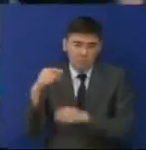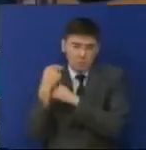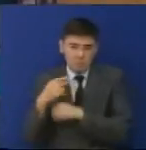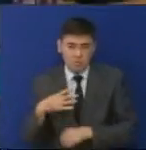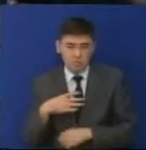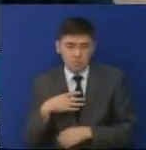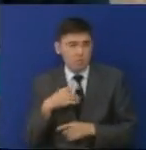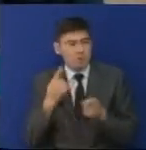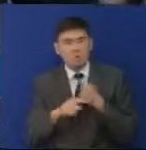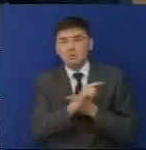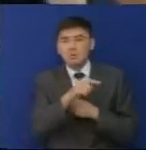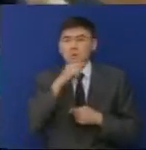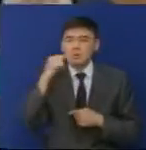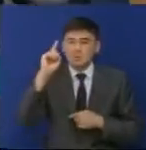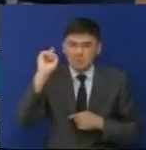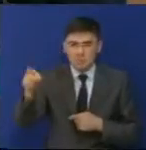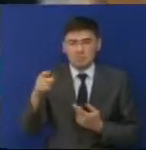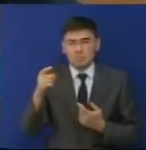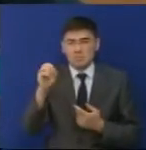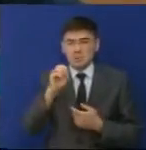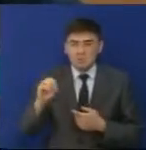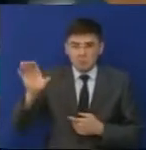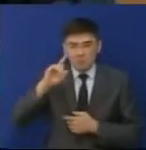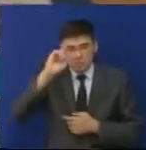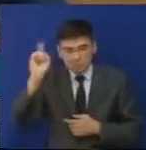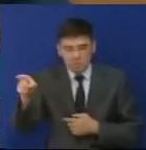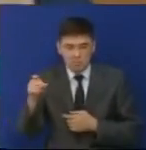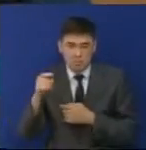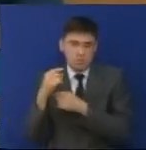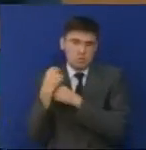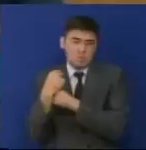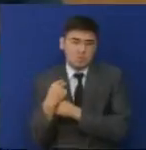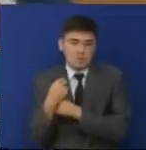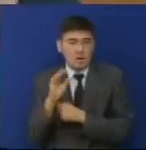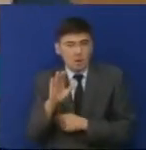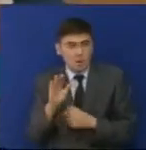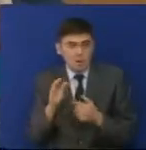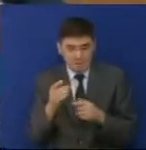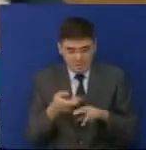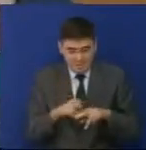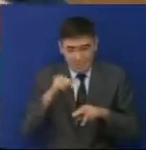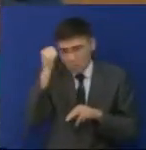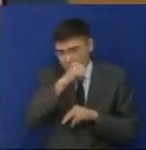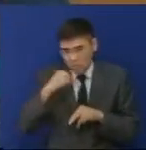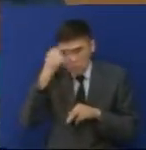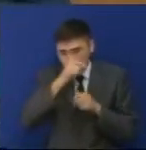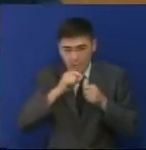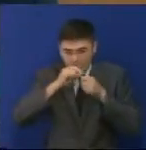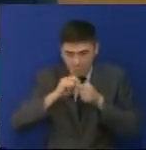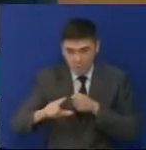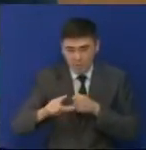Ресейге береді, кейбіреу Европаға барады, керек жоқ. Осы жылдан бастап, ендігі жылдан барлығы халықаралық деңгейге